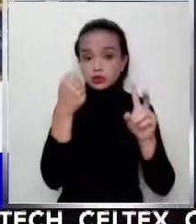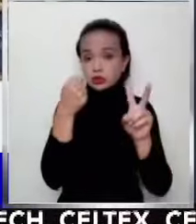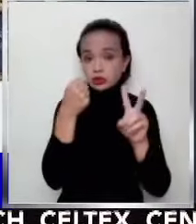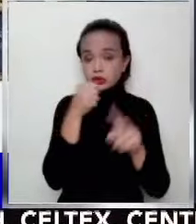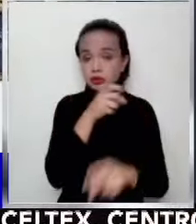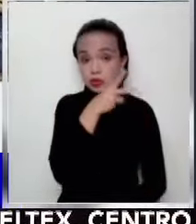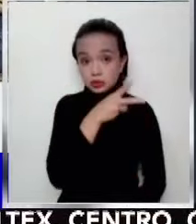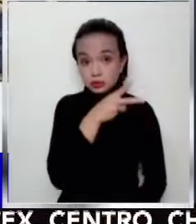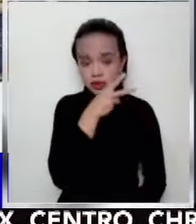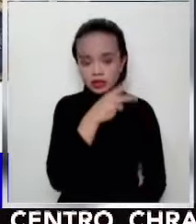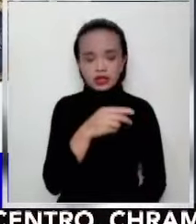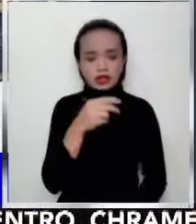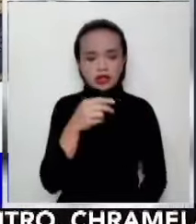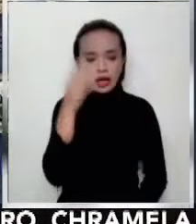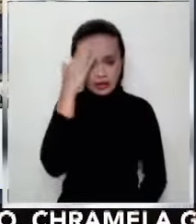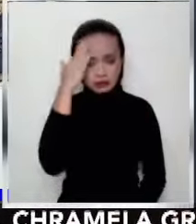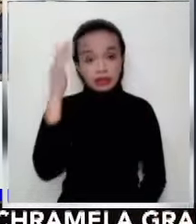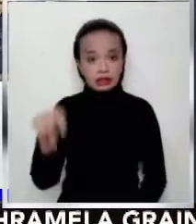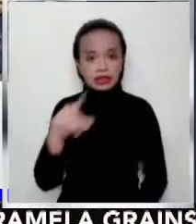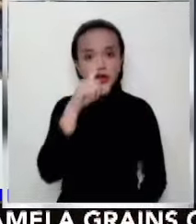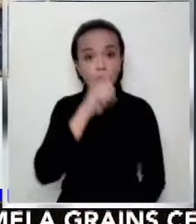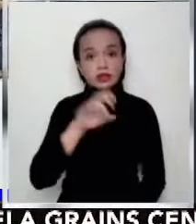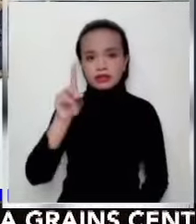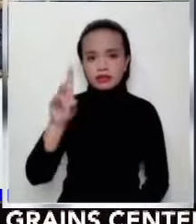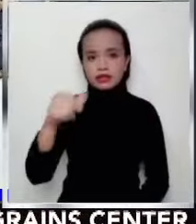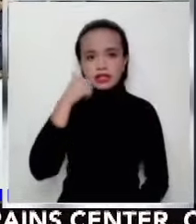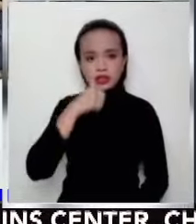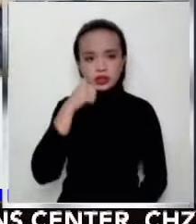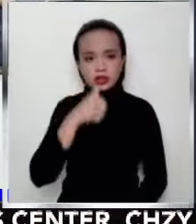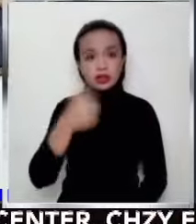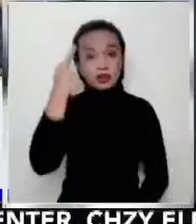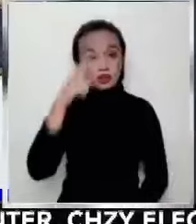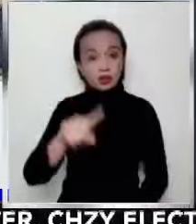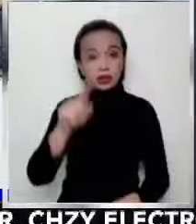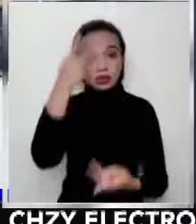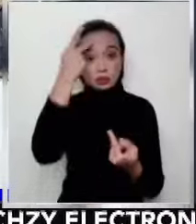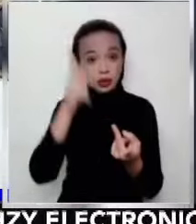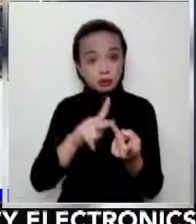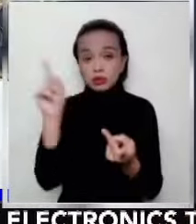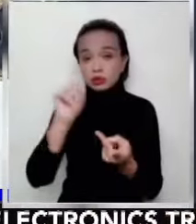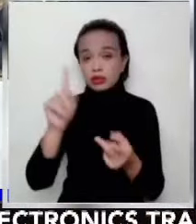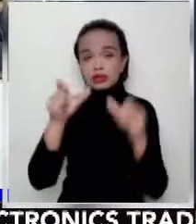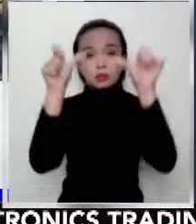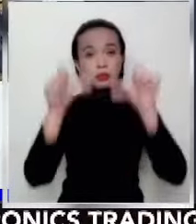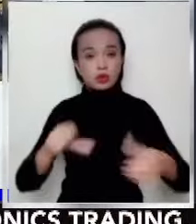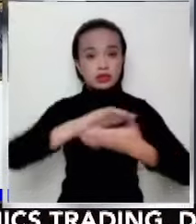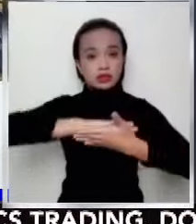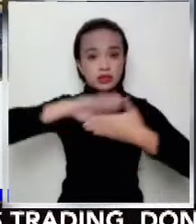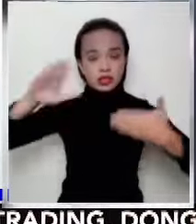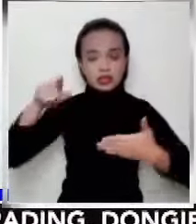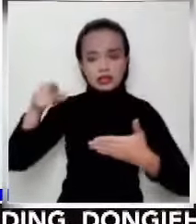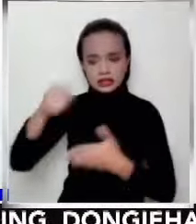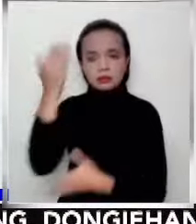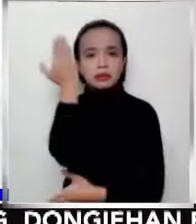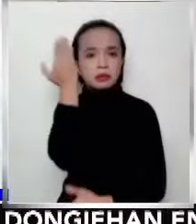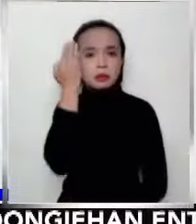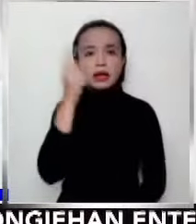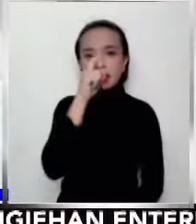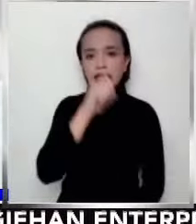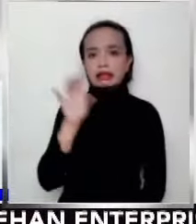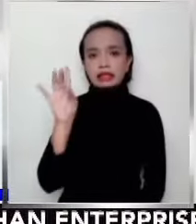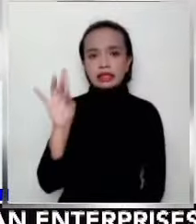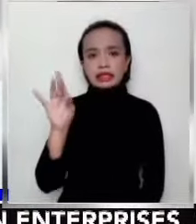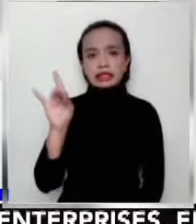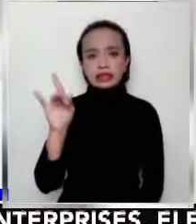old. Kaya nga lang po, for the purpose ng kanilang content, sinabihan niya na magpanggap siya na 18 years old. Nung in-upload